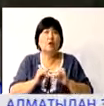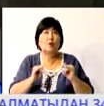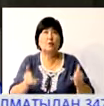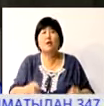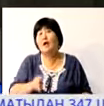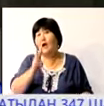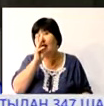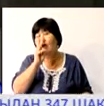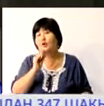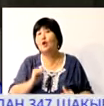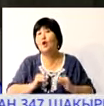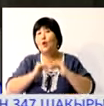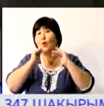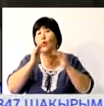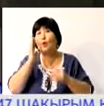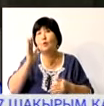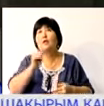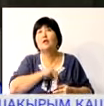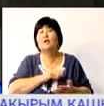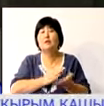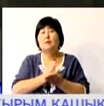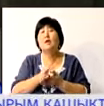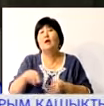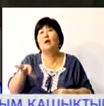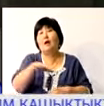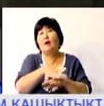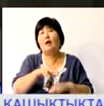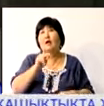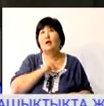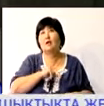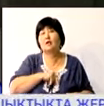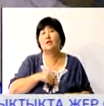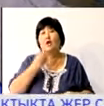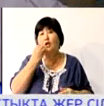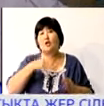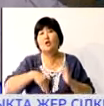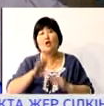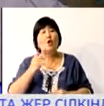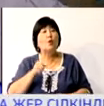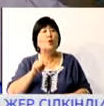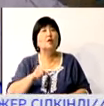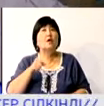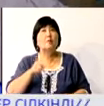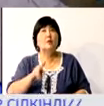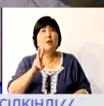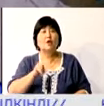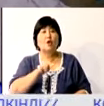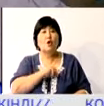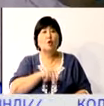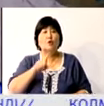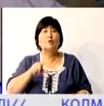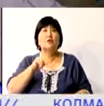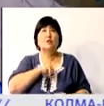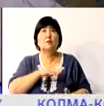Айлықты көбейтіп, еңбекақыны көбейтсе, әрине әлеуметтік жағдайы әрбір жұмыскердің жақсарады. Осы жерде 1200 жұмыскер жұмыс жасайтын